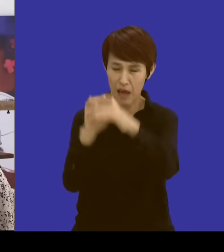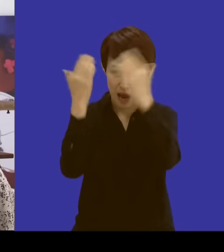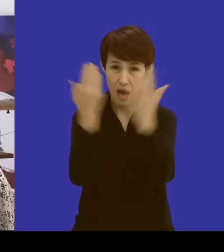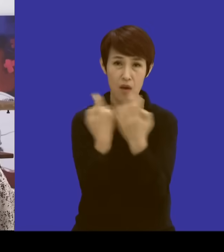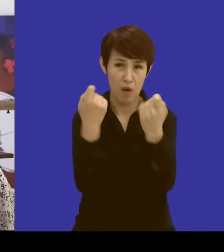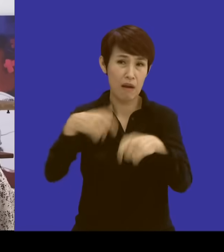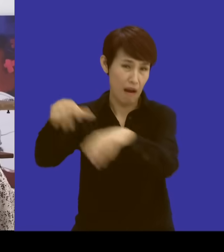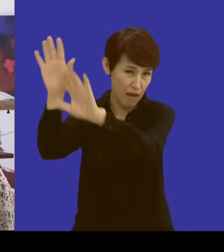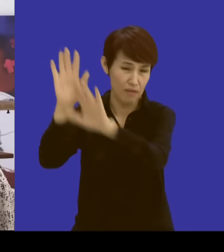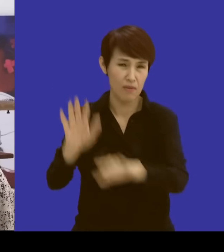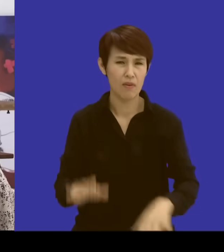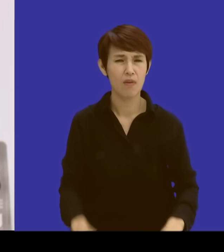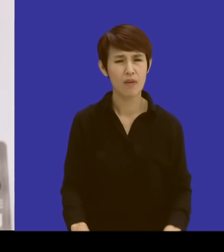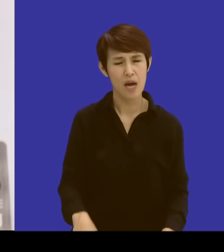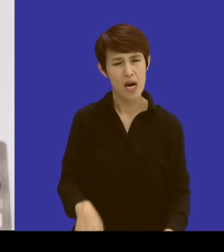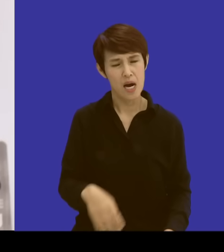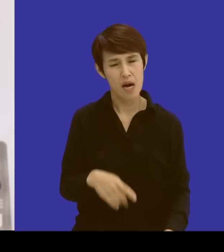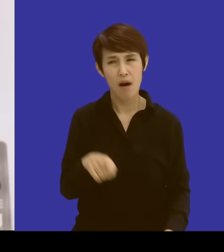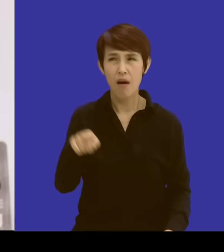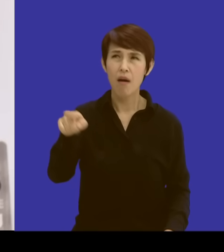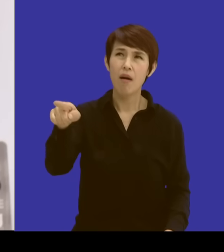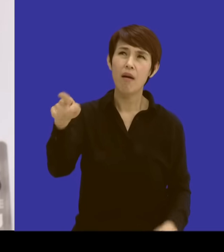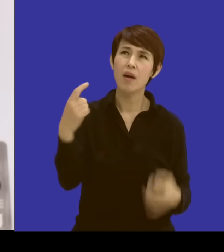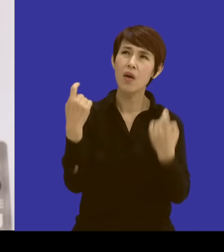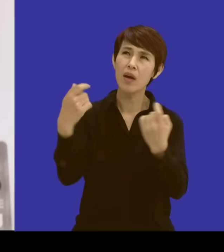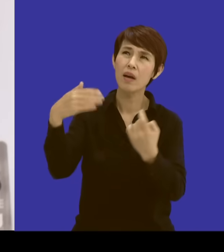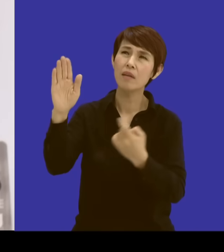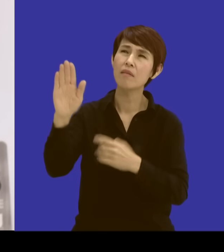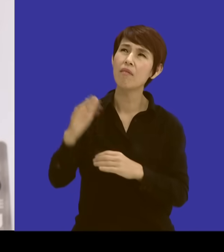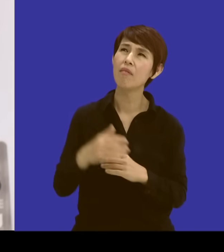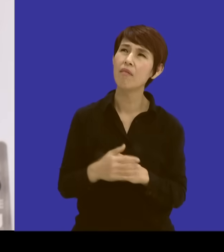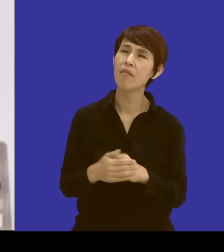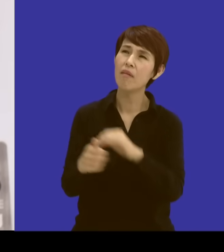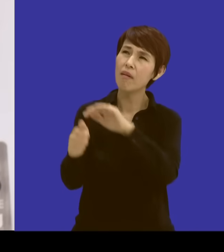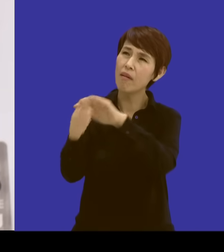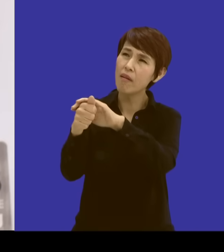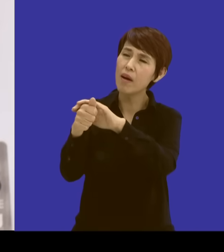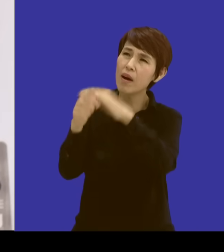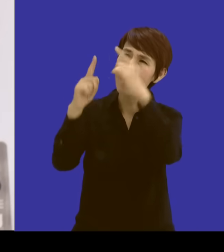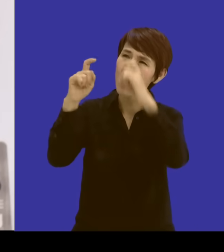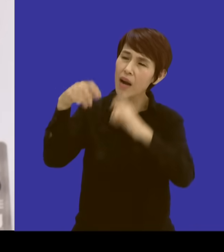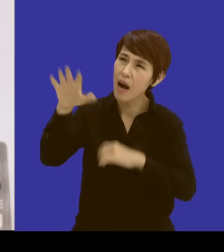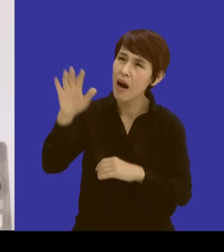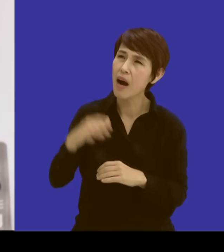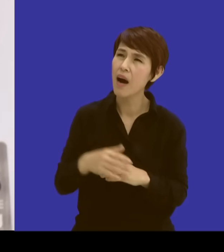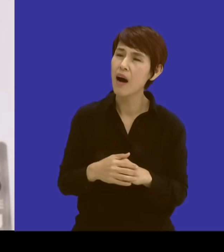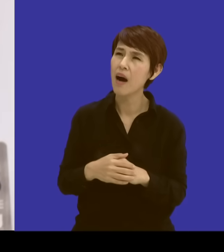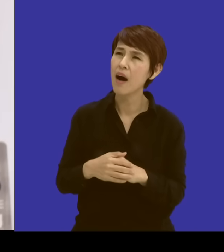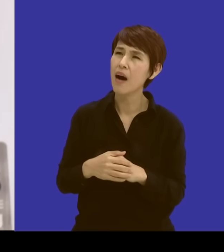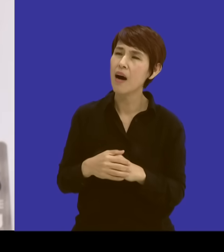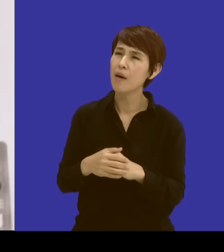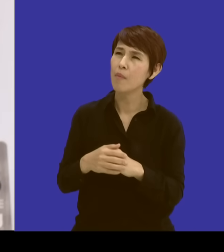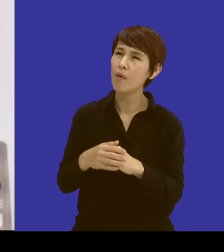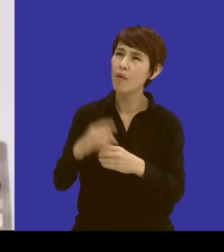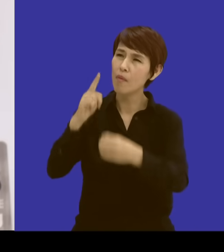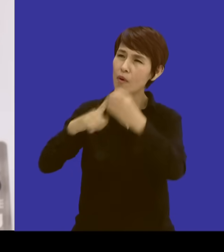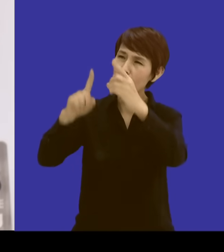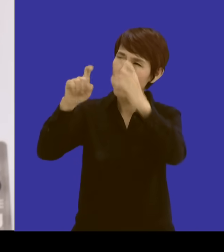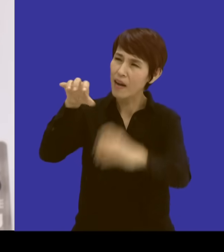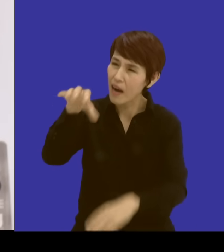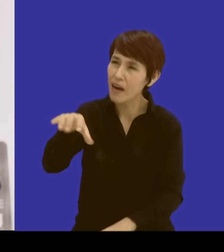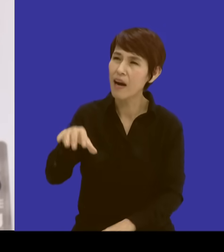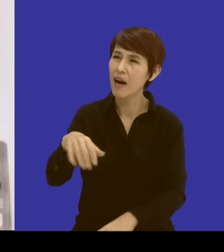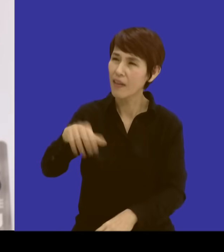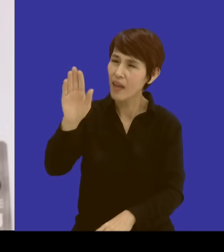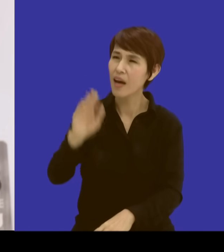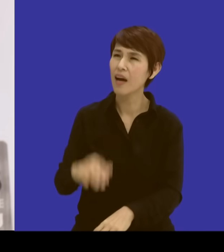그래요. 왜냐하면 어린 마음에 얘네들이 지금 불국사에 그렇지. 갔을까? 사진 찍고 어디 남학교랑 뭐 미팅을 하지 그렇지, 않나? 그렇지, 맞아요. 중요해.